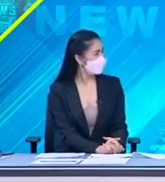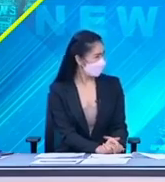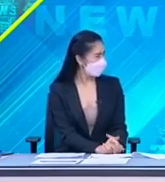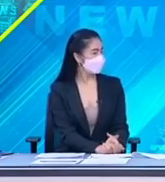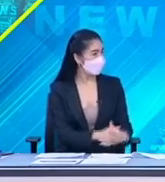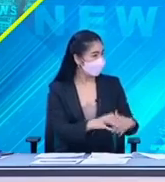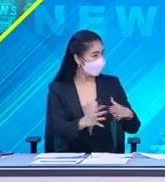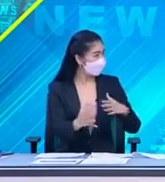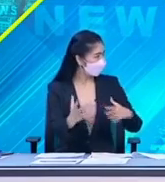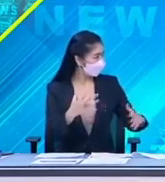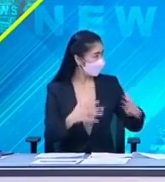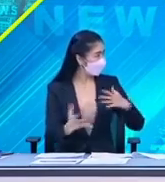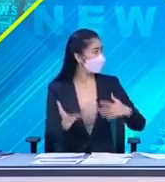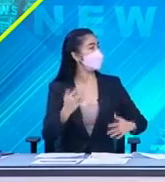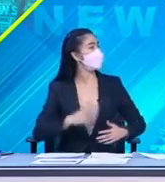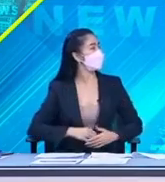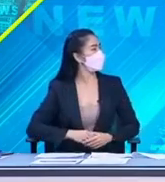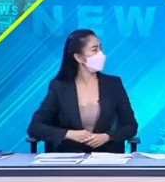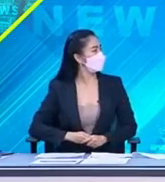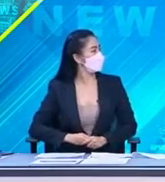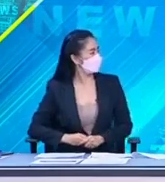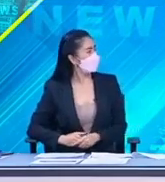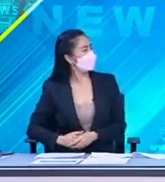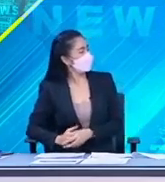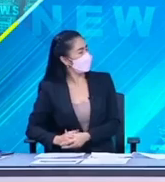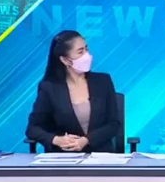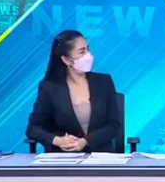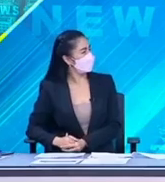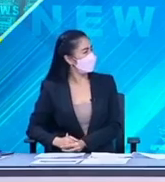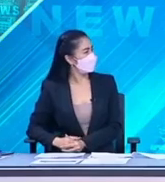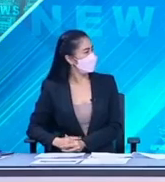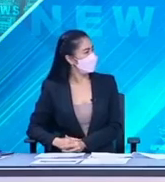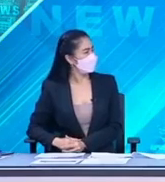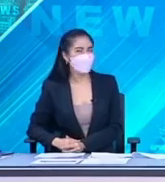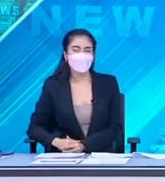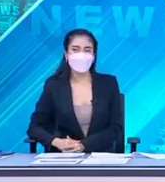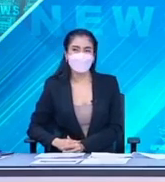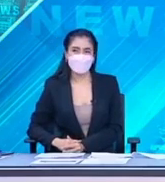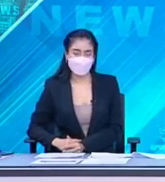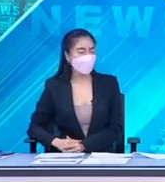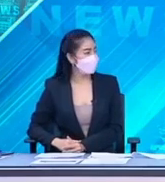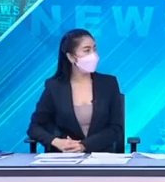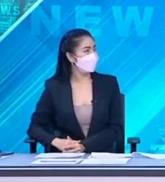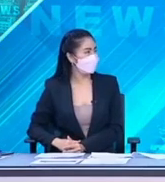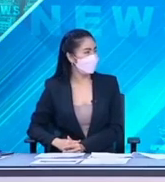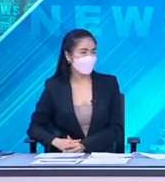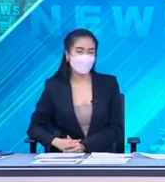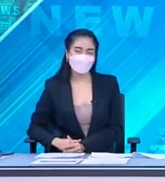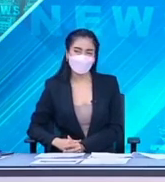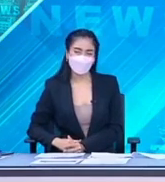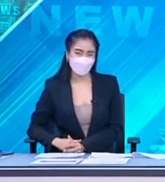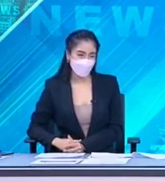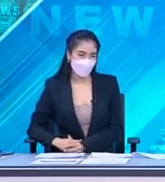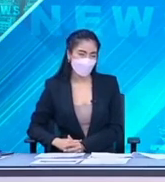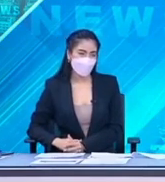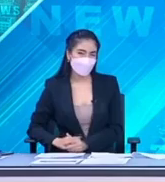ษธ rouleไปในปา นอนอยใปากินนอนอยใปาเผ้ยสลาบมากนะคือน